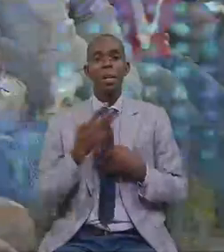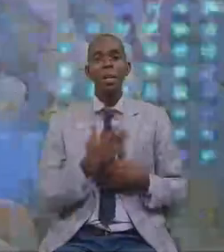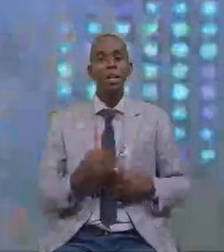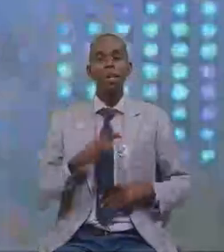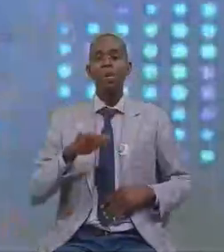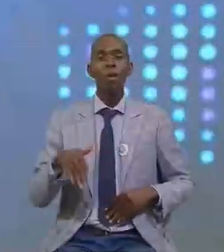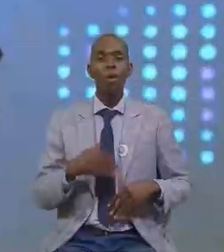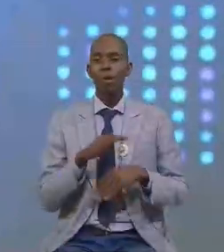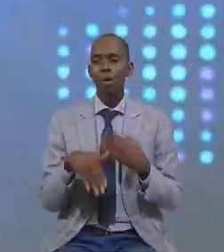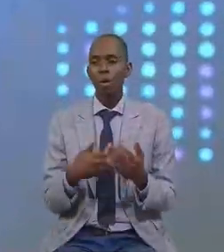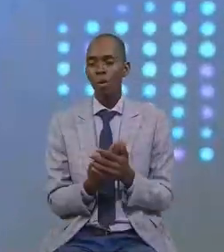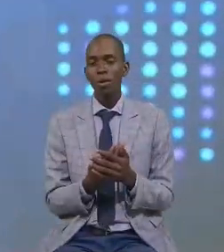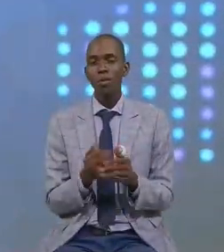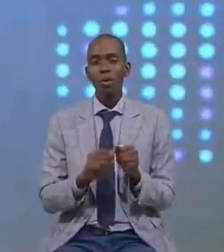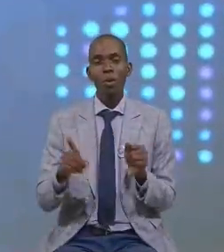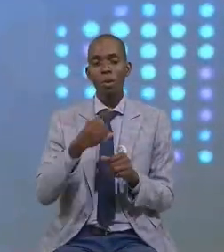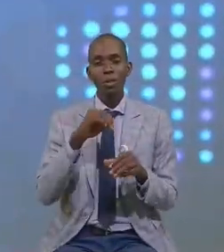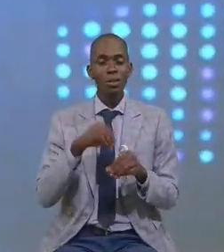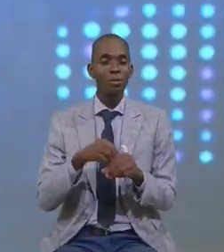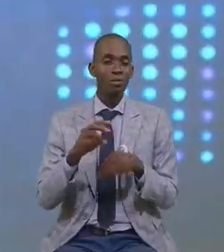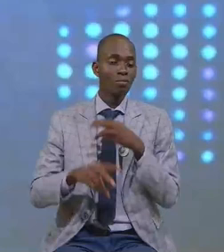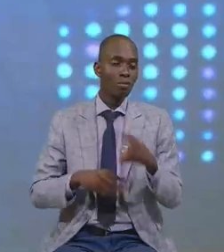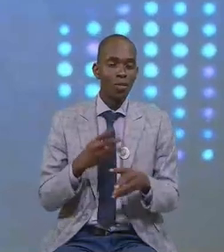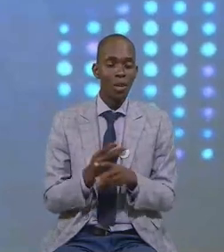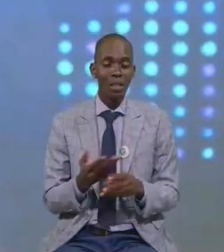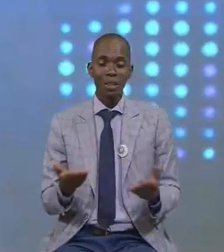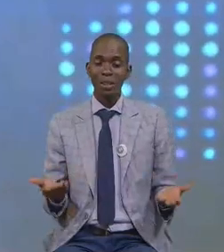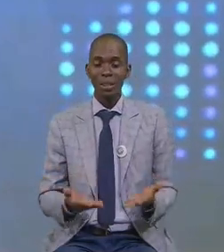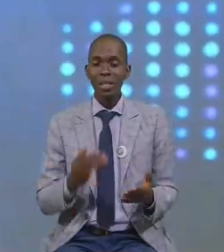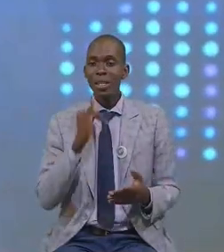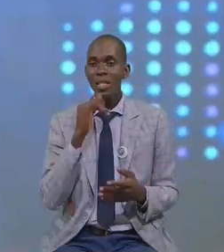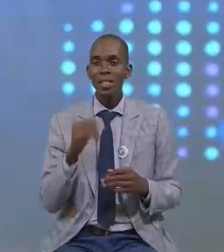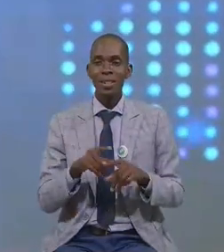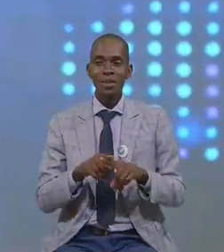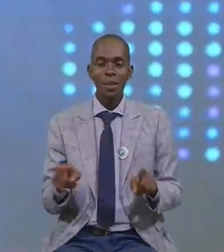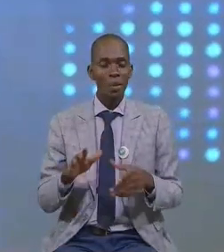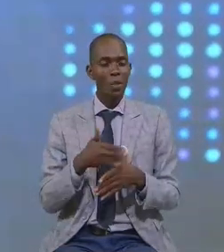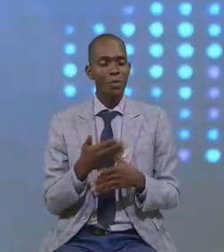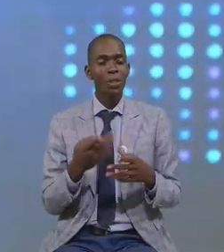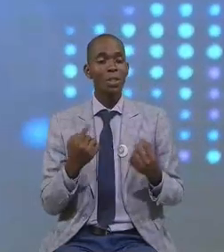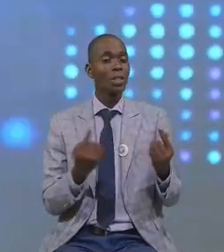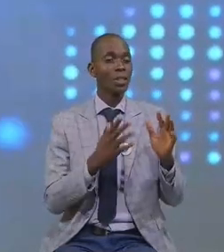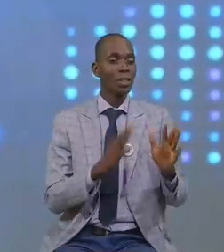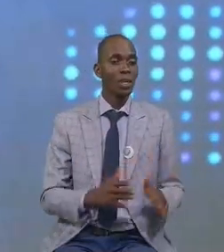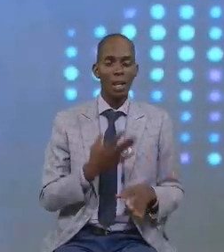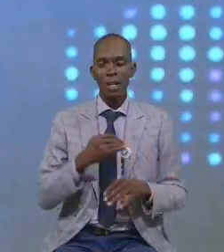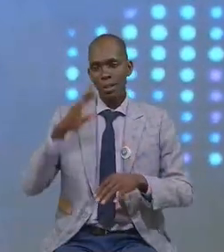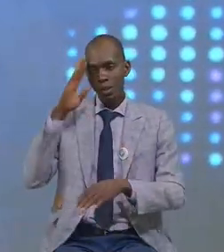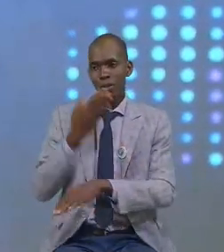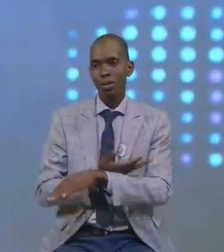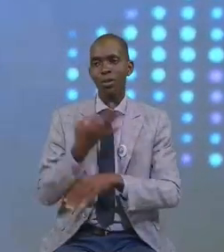Et partout dans le globe, voici la différence entre le pécheur et le Fils de